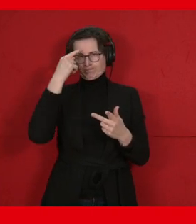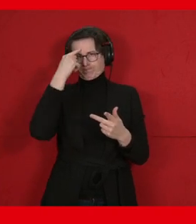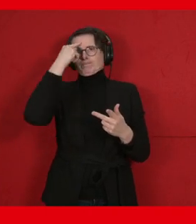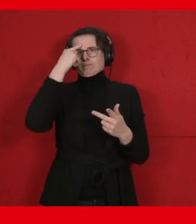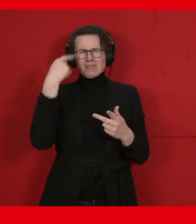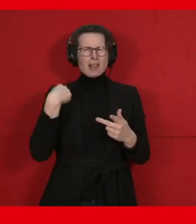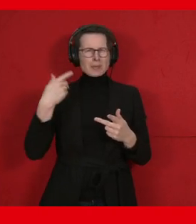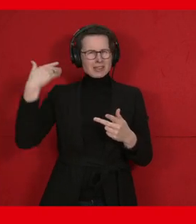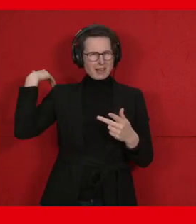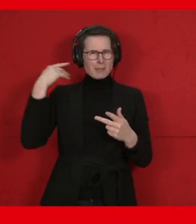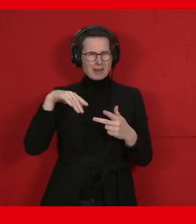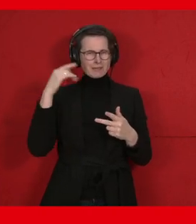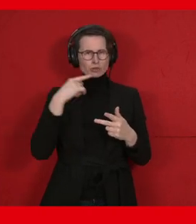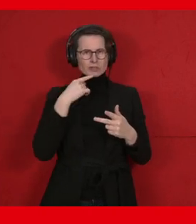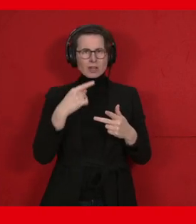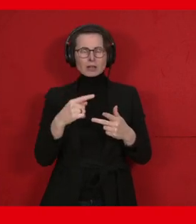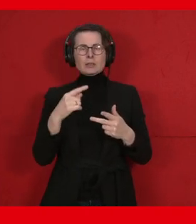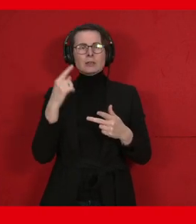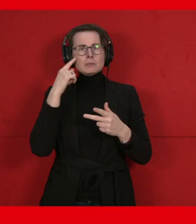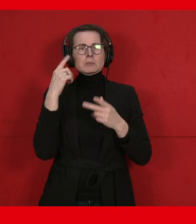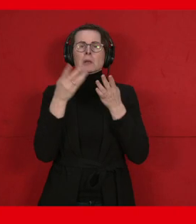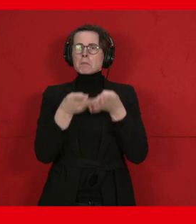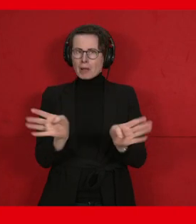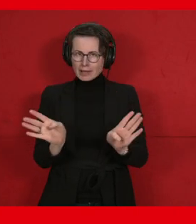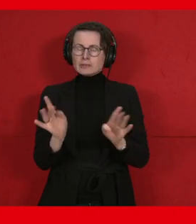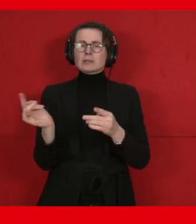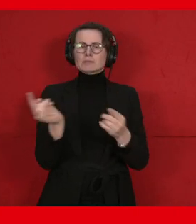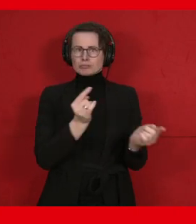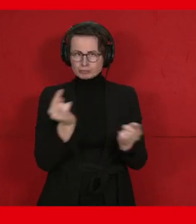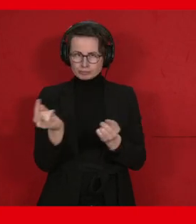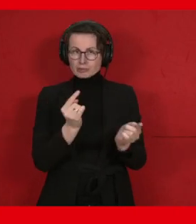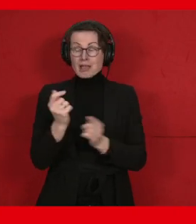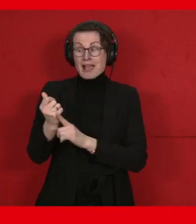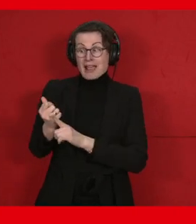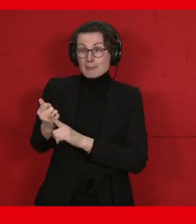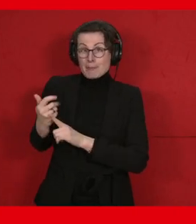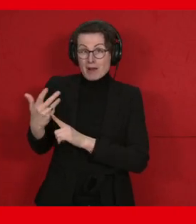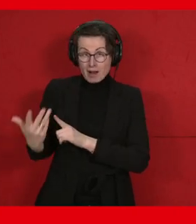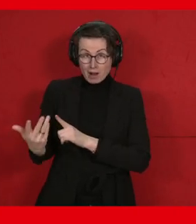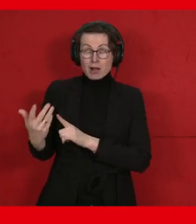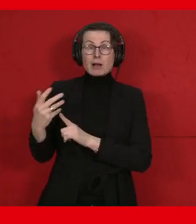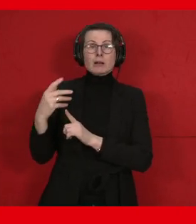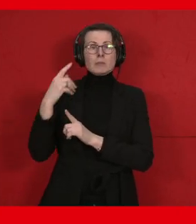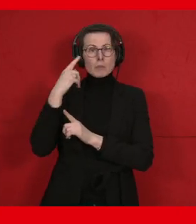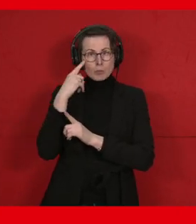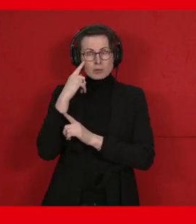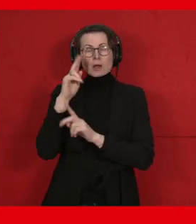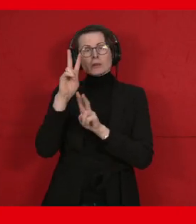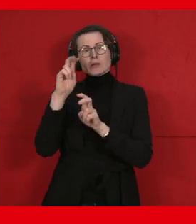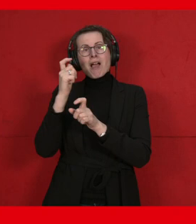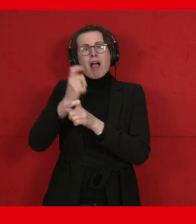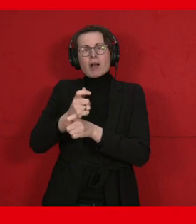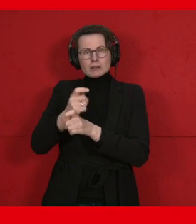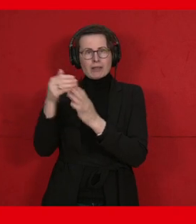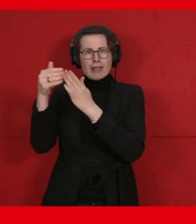zu Beginn gesagt, es gibt ja in dieser ganzen breiten Debatte, die wir führen, ein paar jetzt beschlossener harter Punkte.